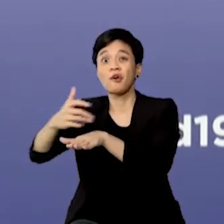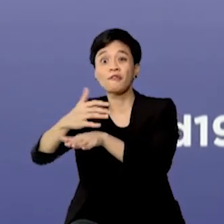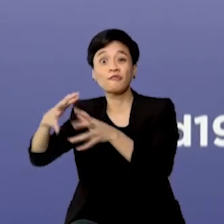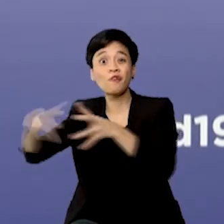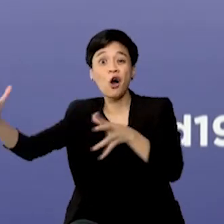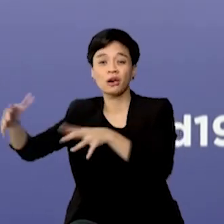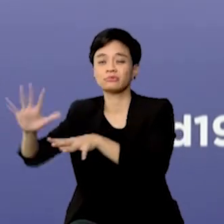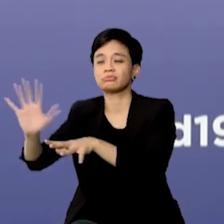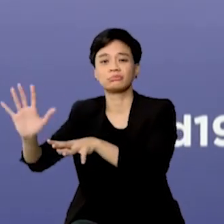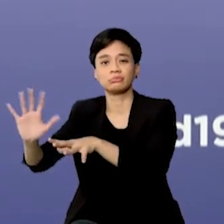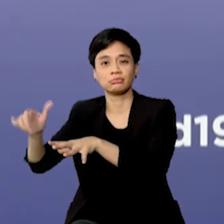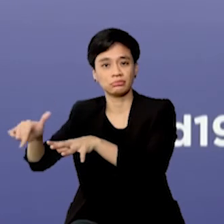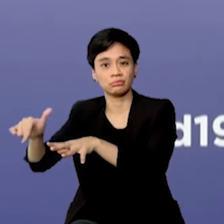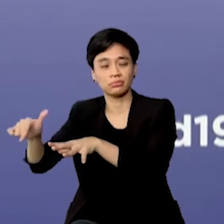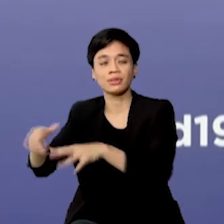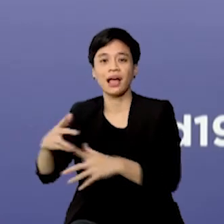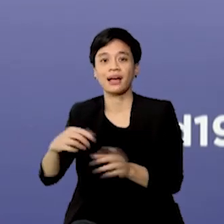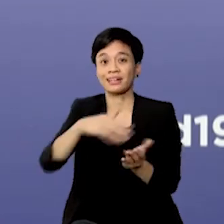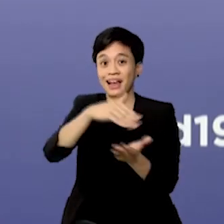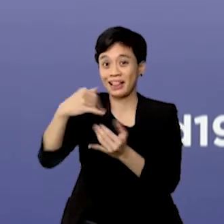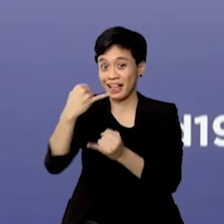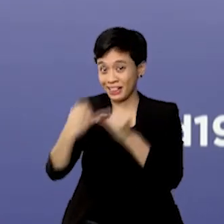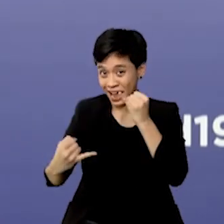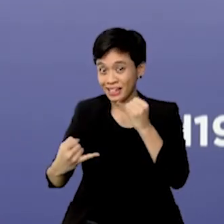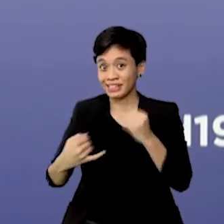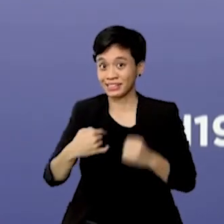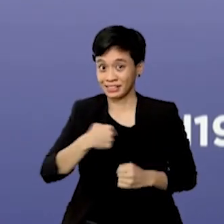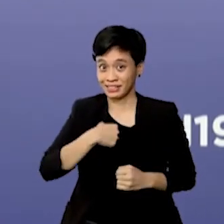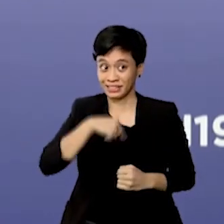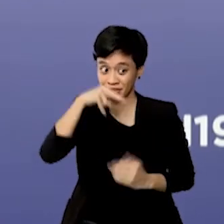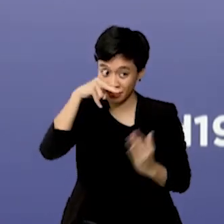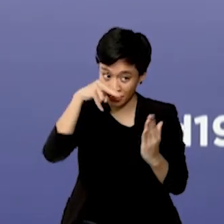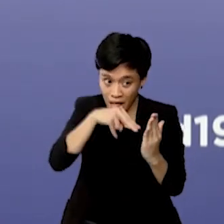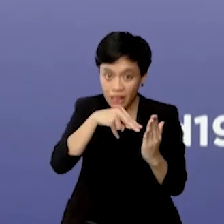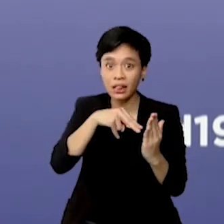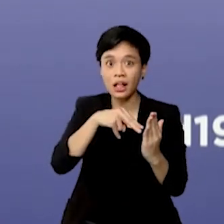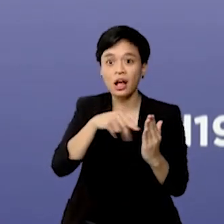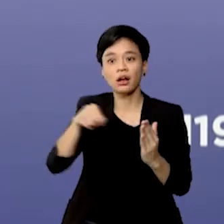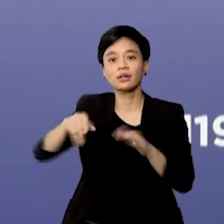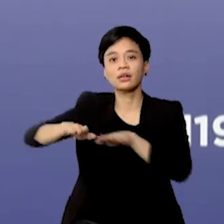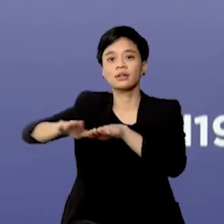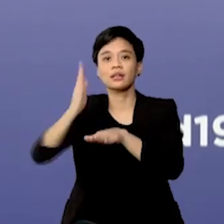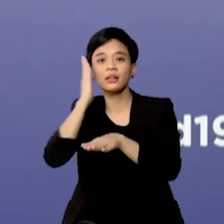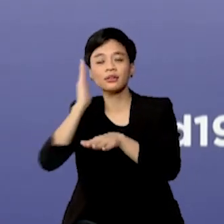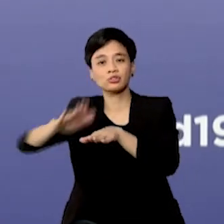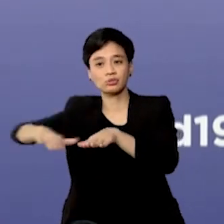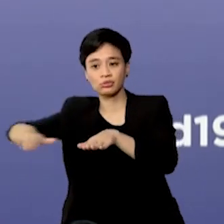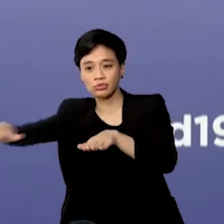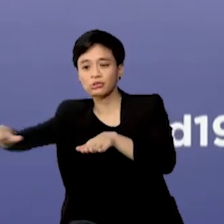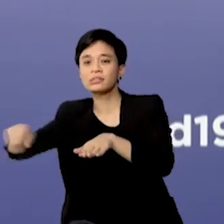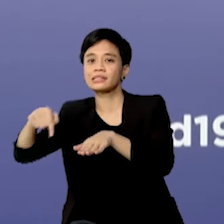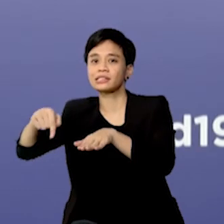terisi. Pada data terakhir yang kita miliki terisi sebanyak